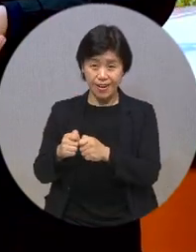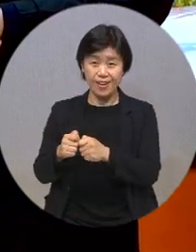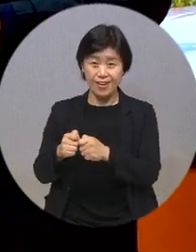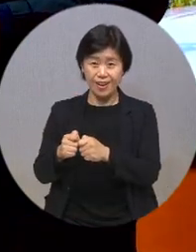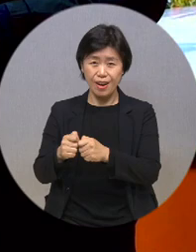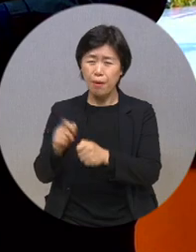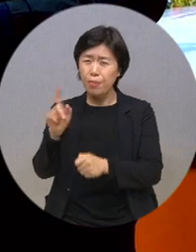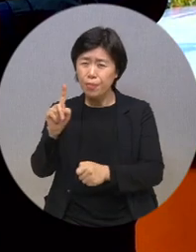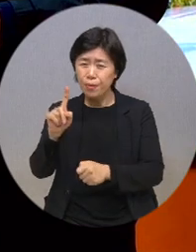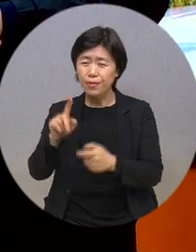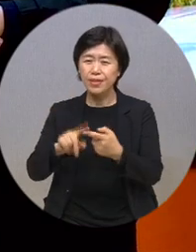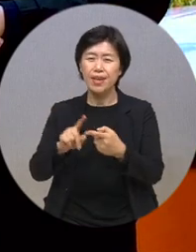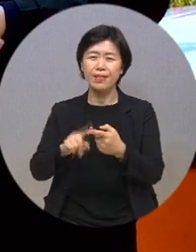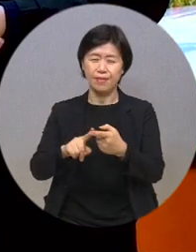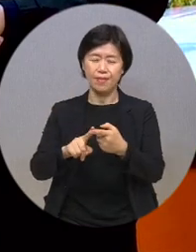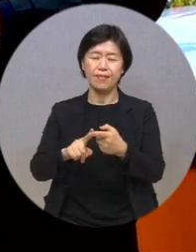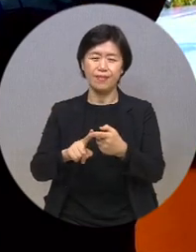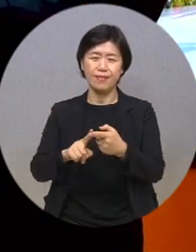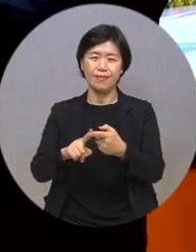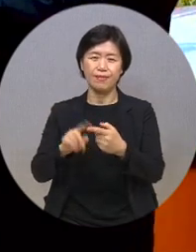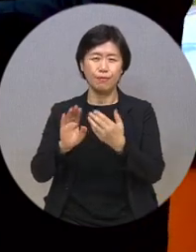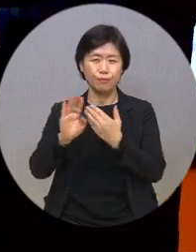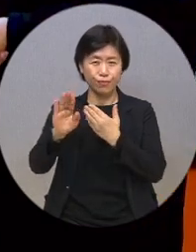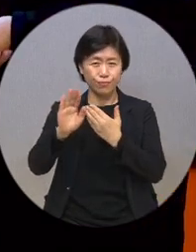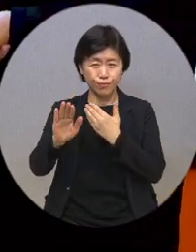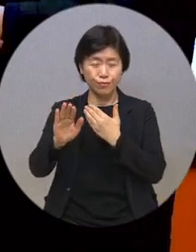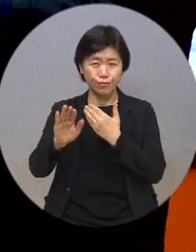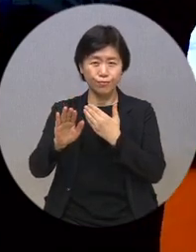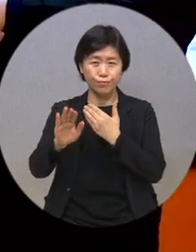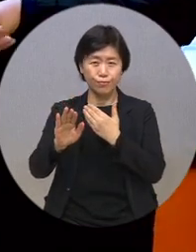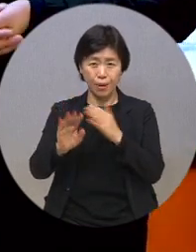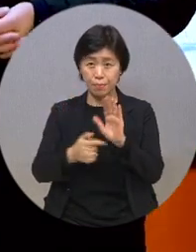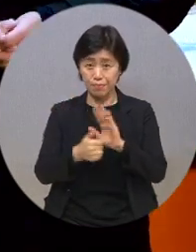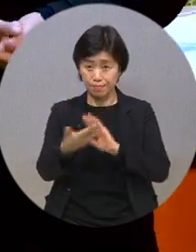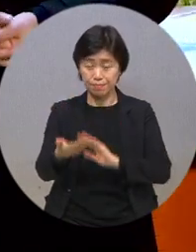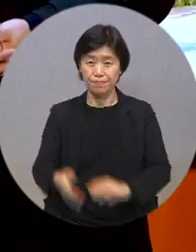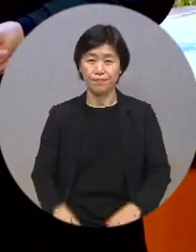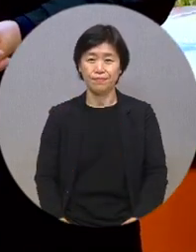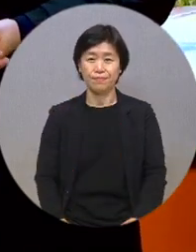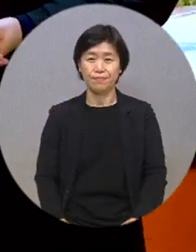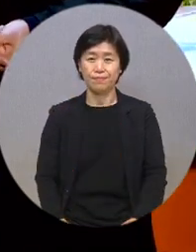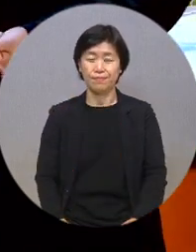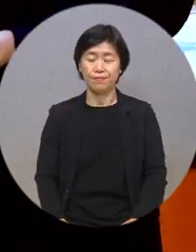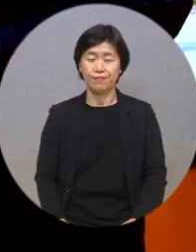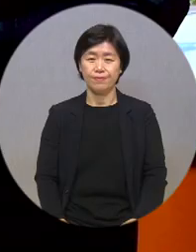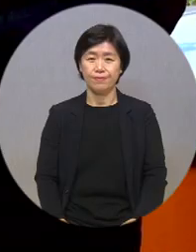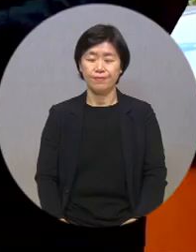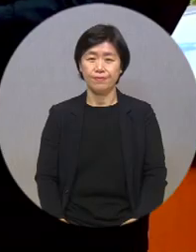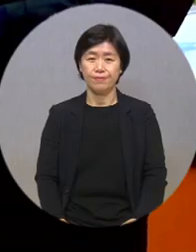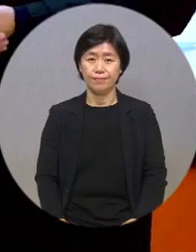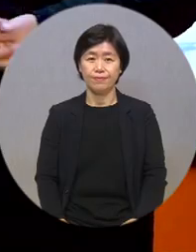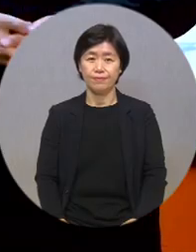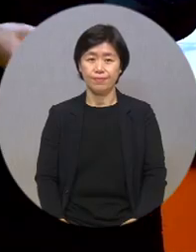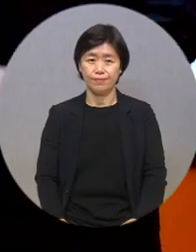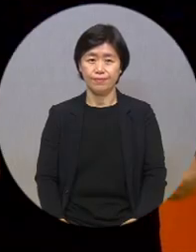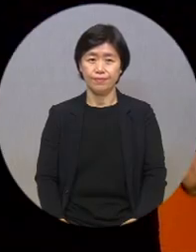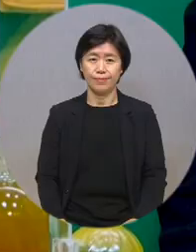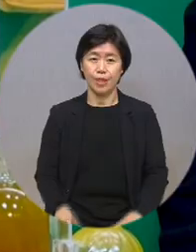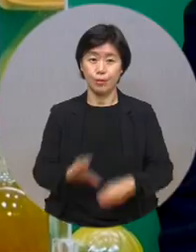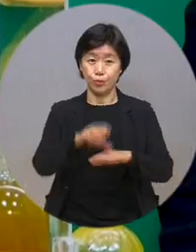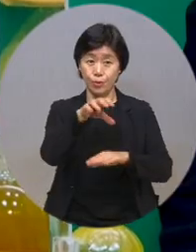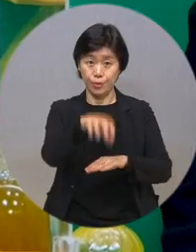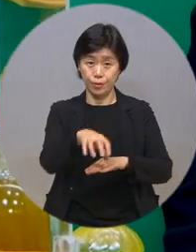어떤 게 있는지 저희가 잠시 후에 이동 스튜디오에서 하나씩 소개해 드리도록 하겠습니다. 이동 스튜디오에서